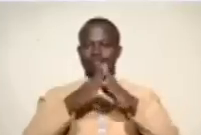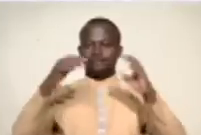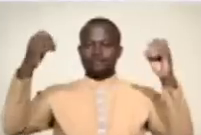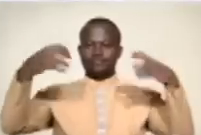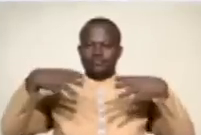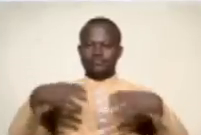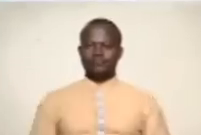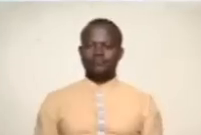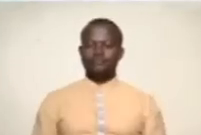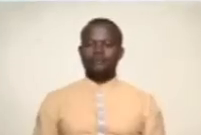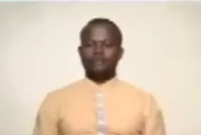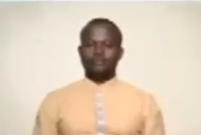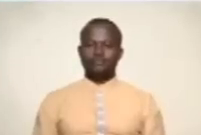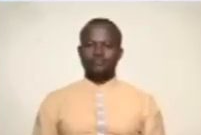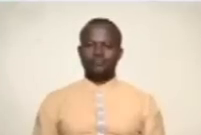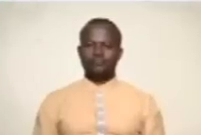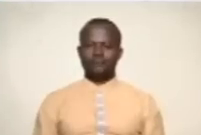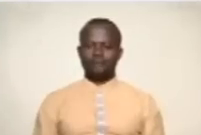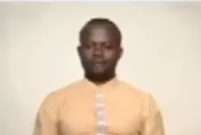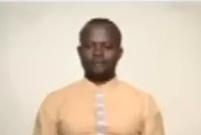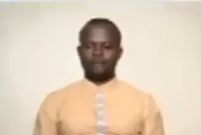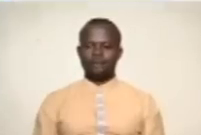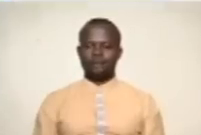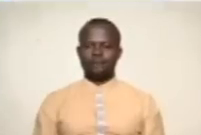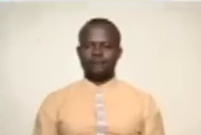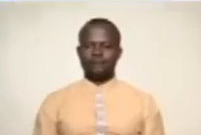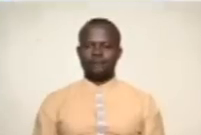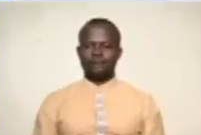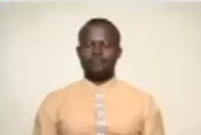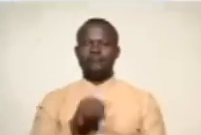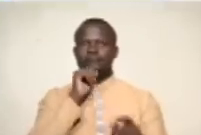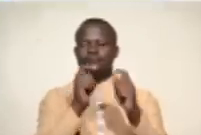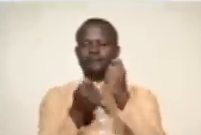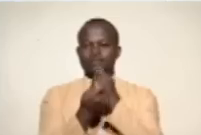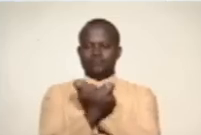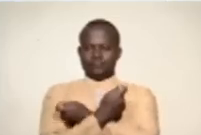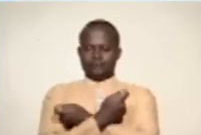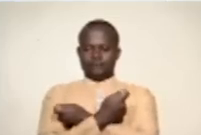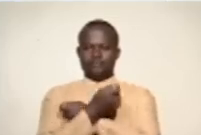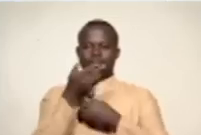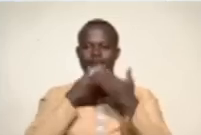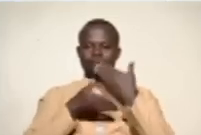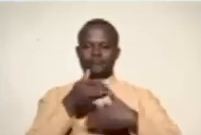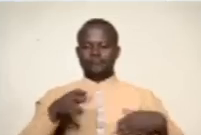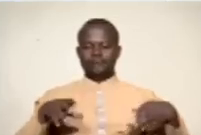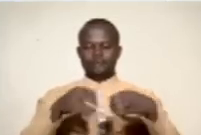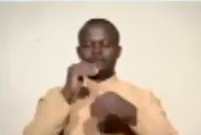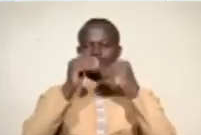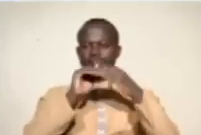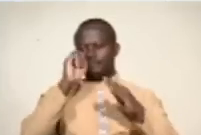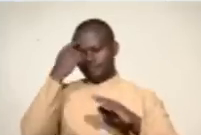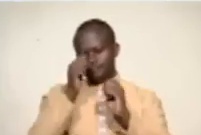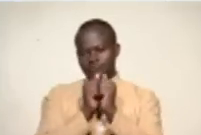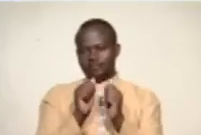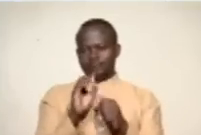Kigali. Manzi Prince Rutazibwa, i Kigali. Turahindura ingingo. Mu biganiro byahuje inzego za Leta ndetse